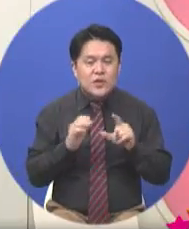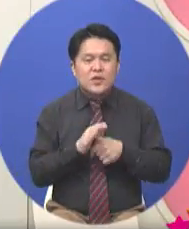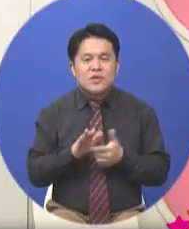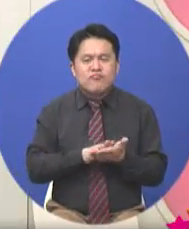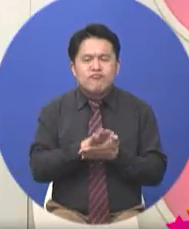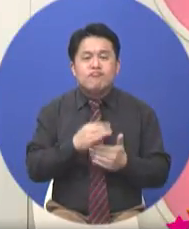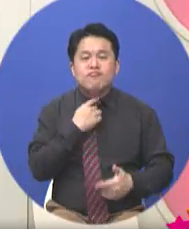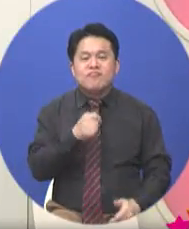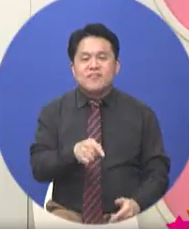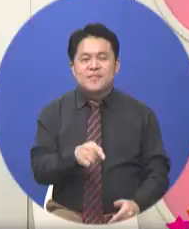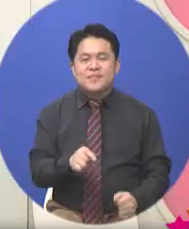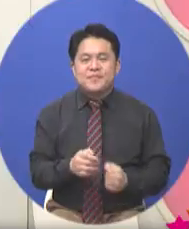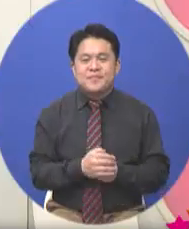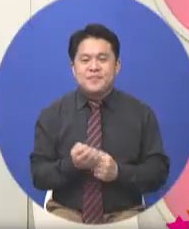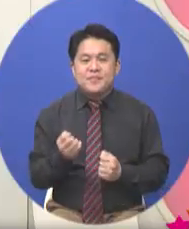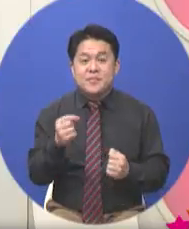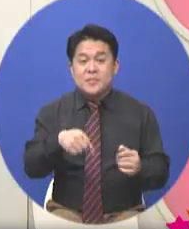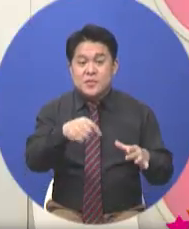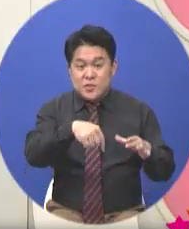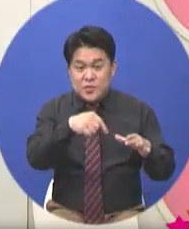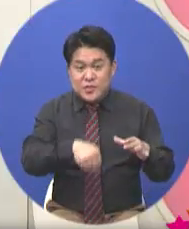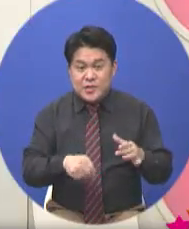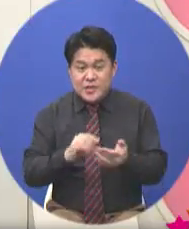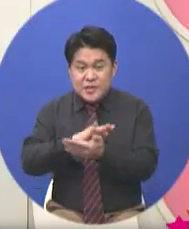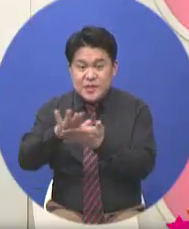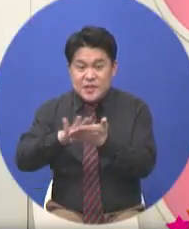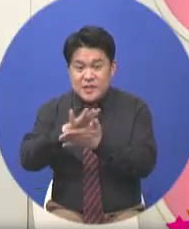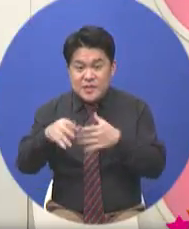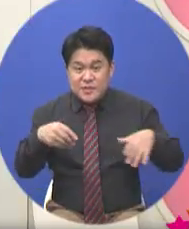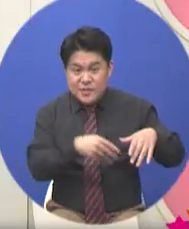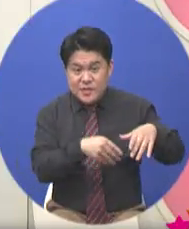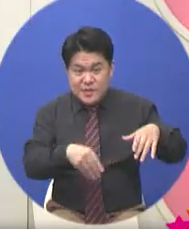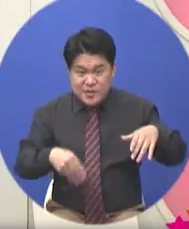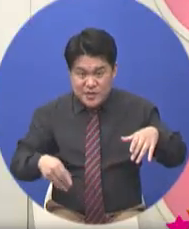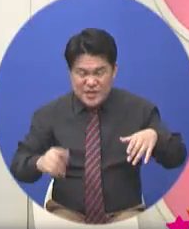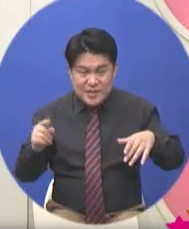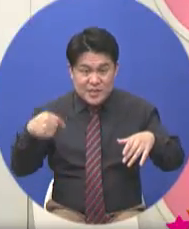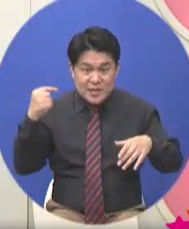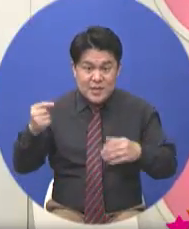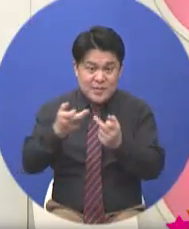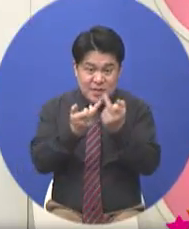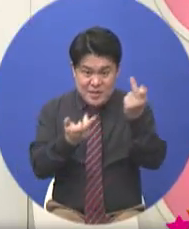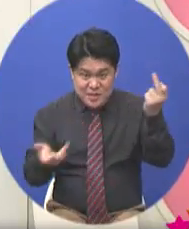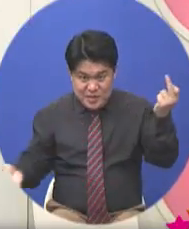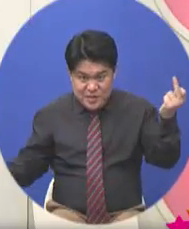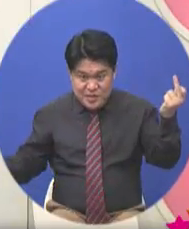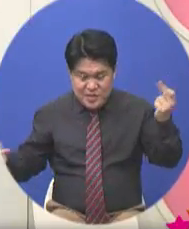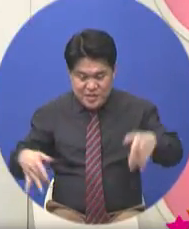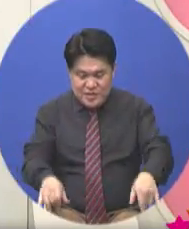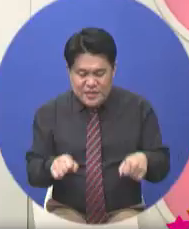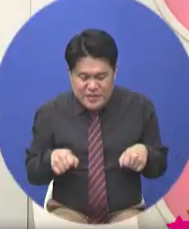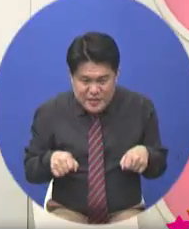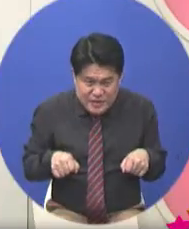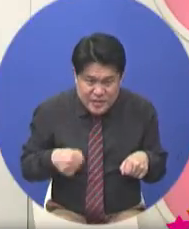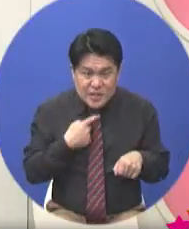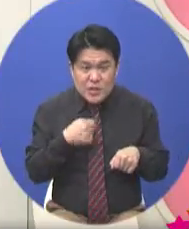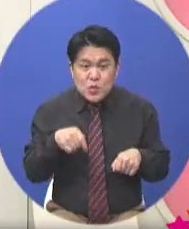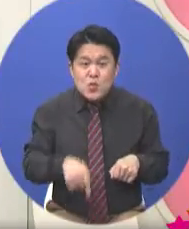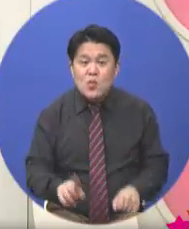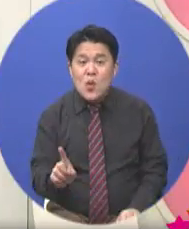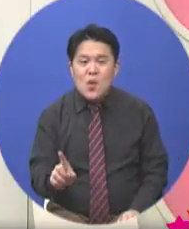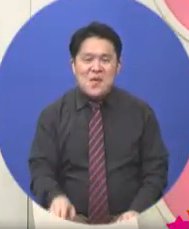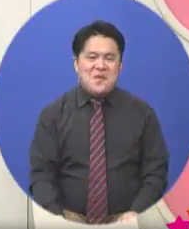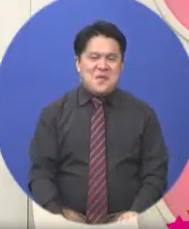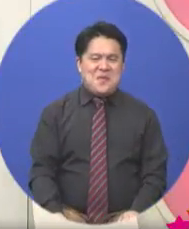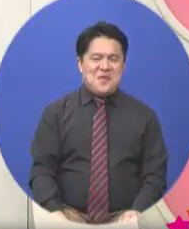온 날에는 이것 속에다가 집단을 넣고 산 비탈에서 눈썰매를 타고 놀았는데 이것은 무엇일까요?